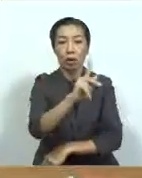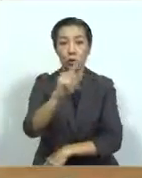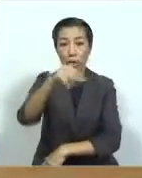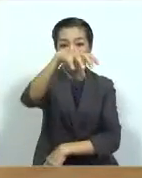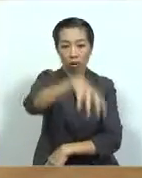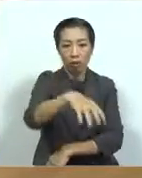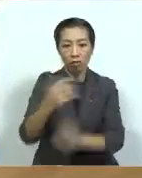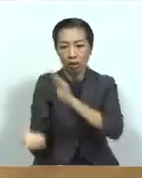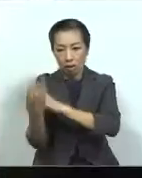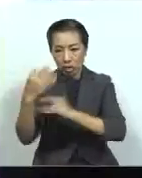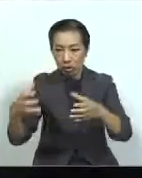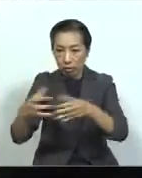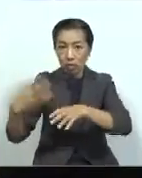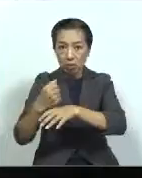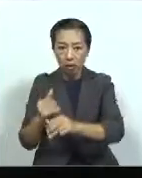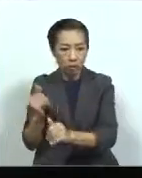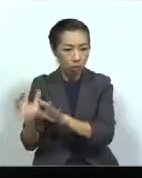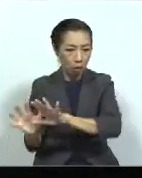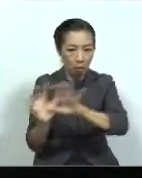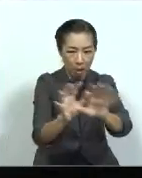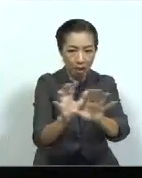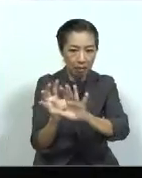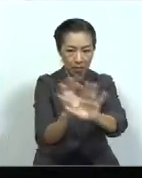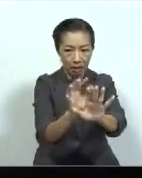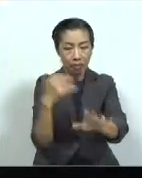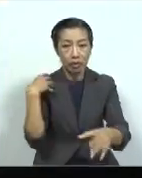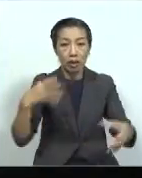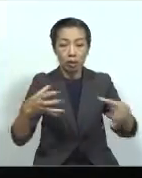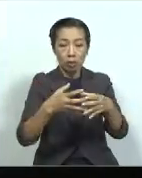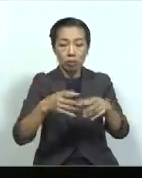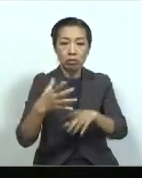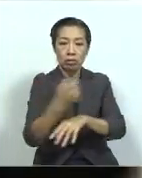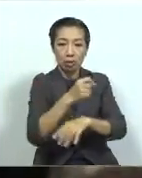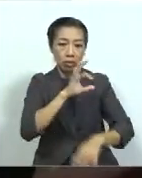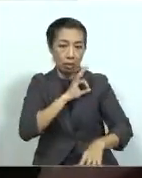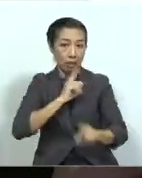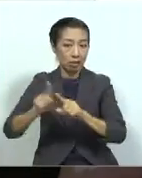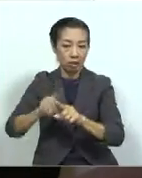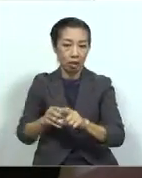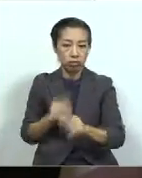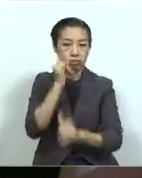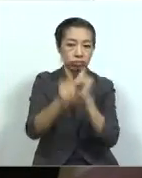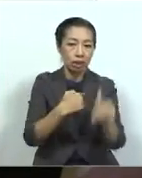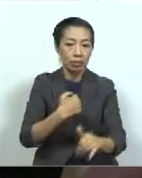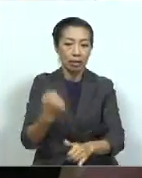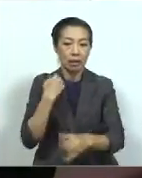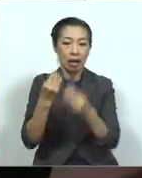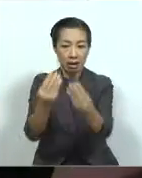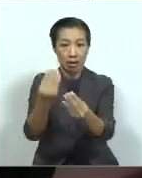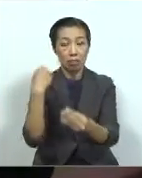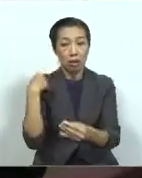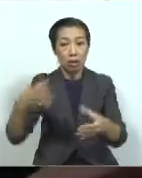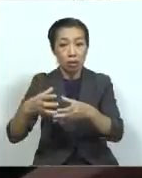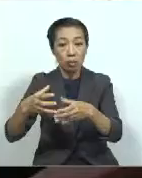กต.เช้าวันนี้เป็นไปอย่างคึกคักนะครับบรรดาสมาชิกของแต่ละพรรคเนี่ยมาร่วมให้กำลังใจกันเป็นจำนวนมากซึ่งแต่ละพรร